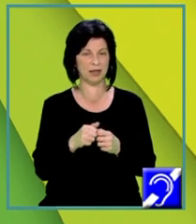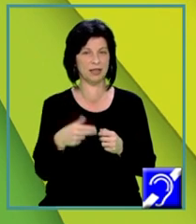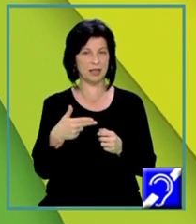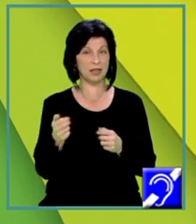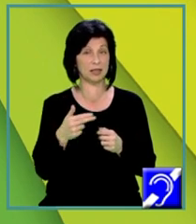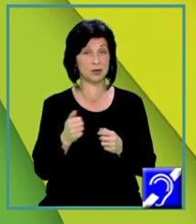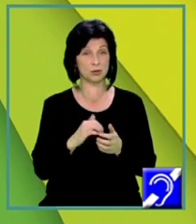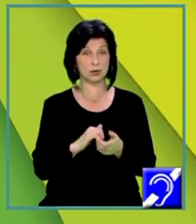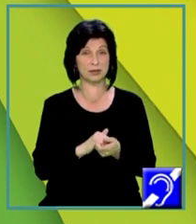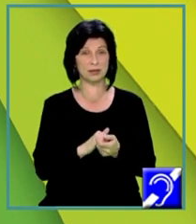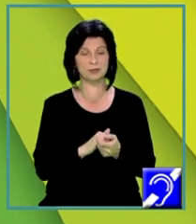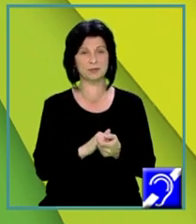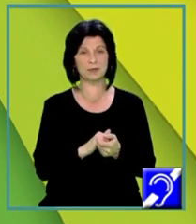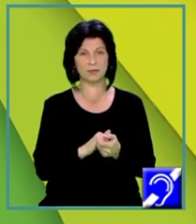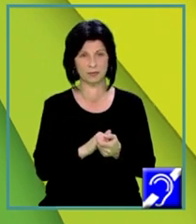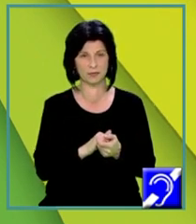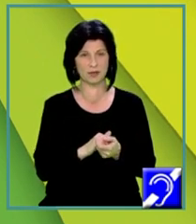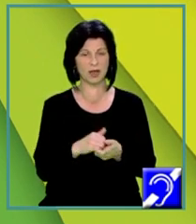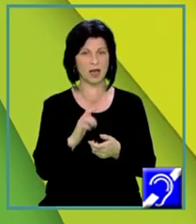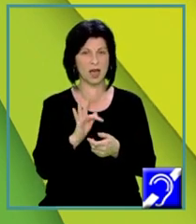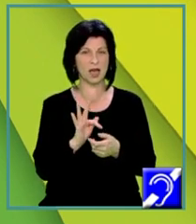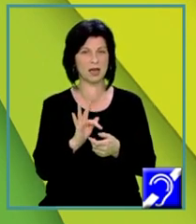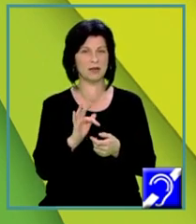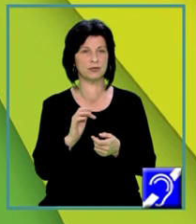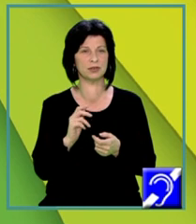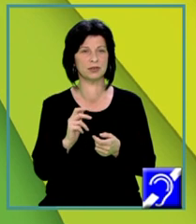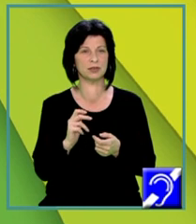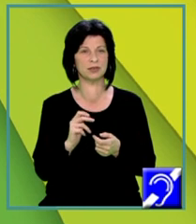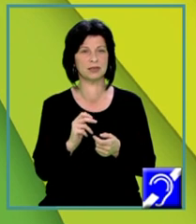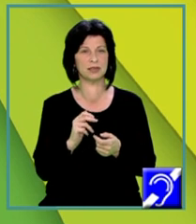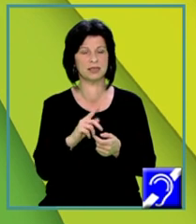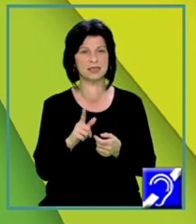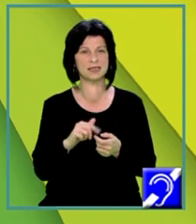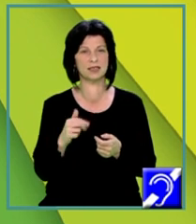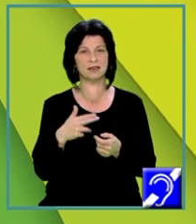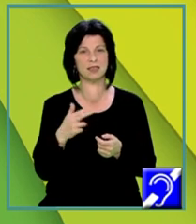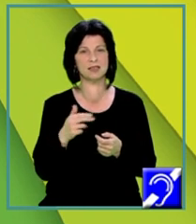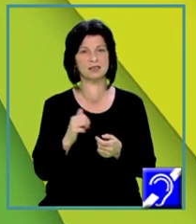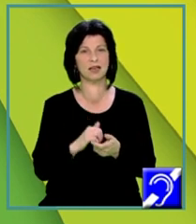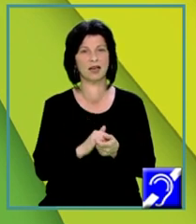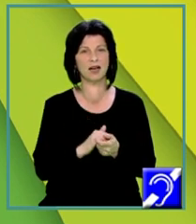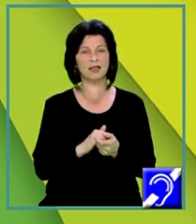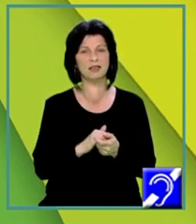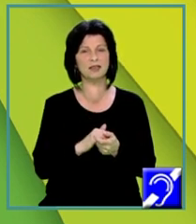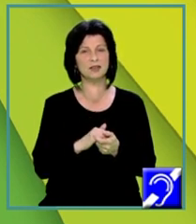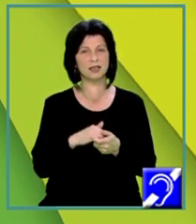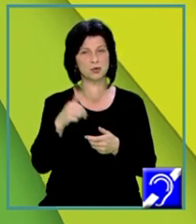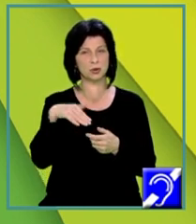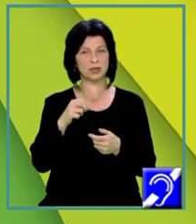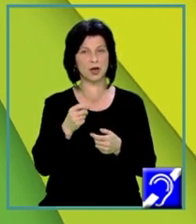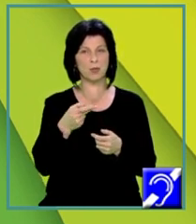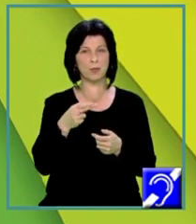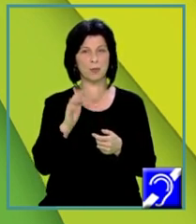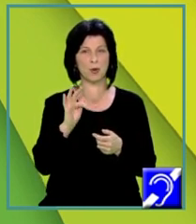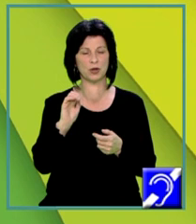apare condiție fi descompusă egal x compuse de igrec în definiția morfisme lor de grupuri e bine în